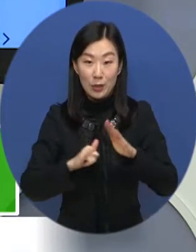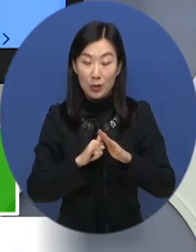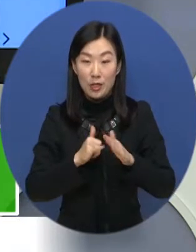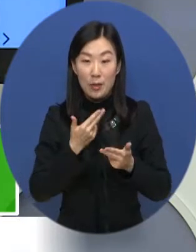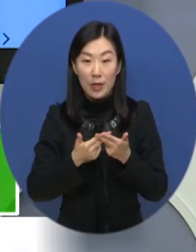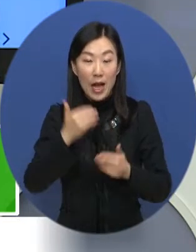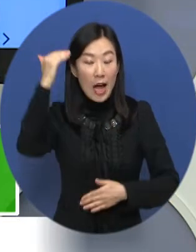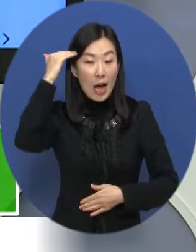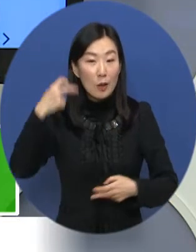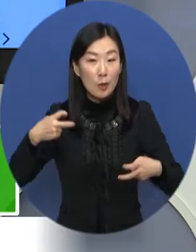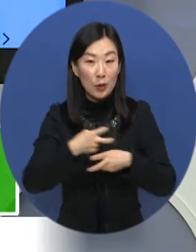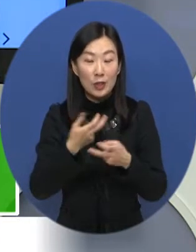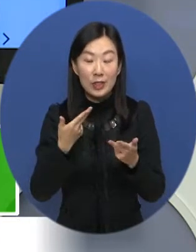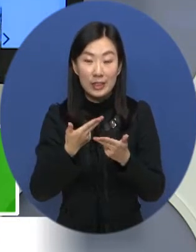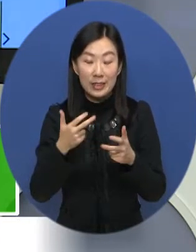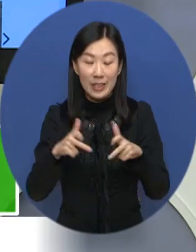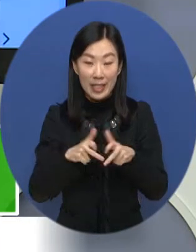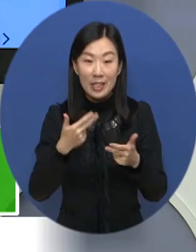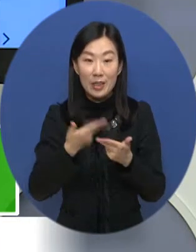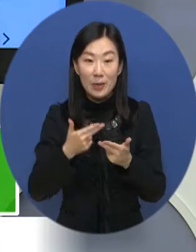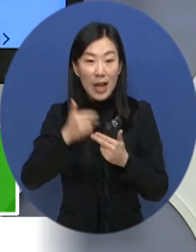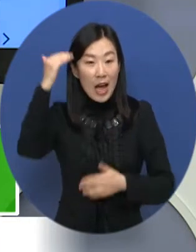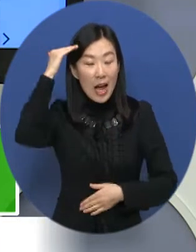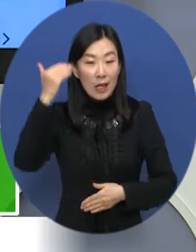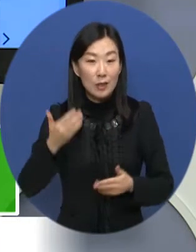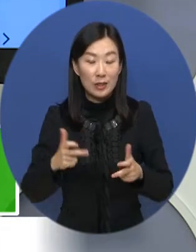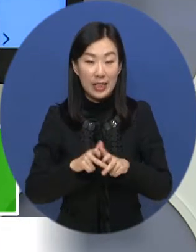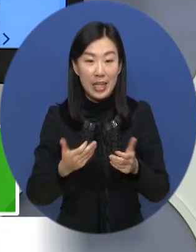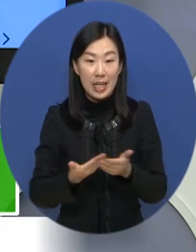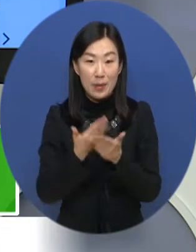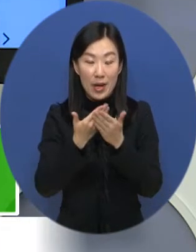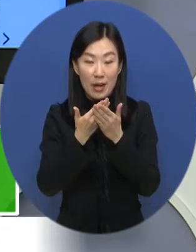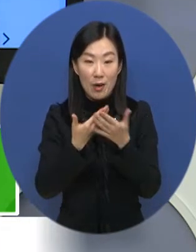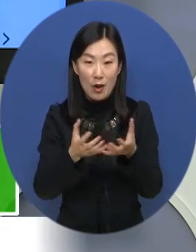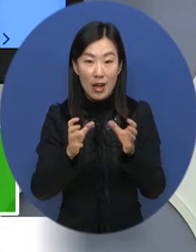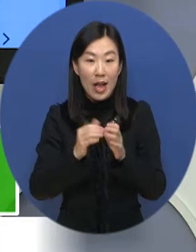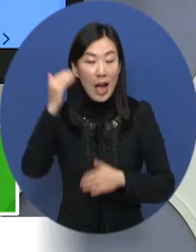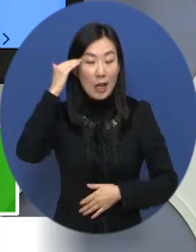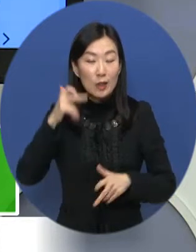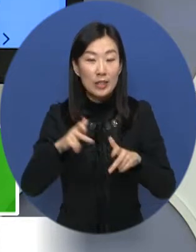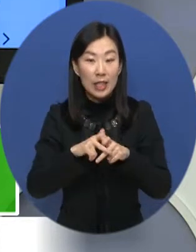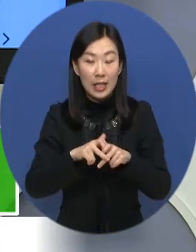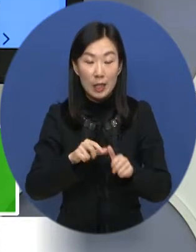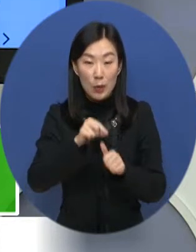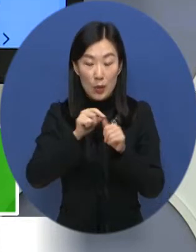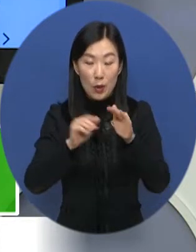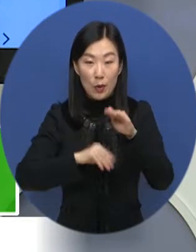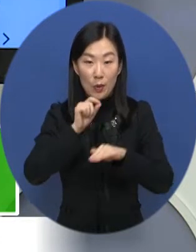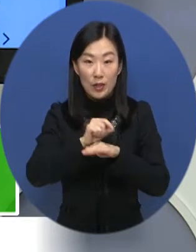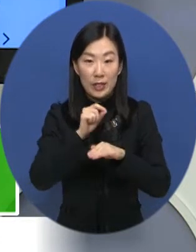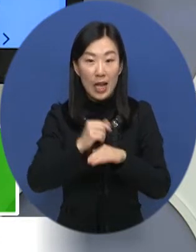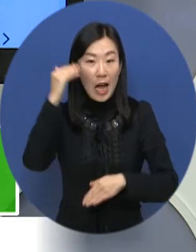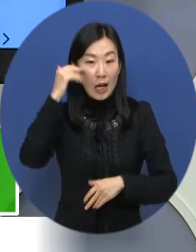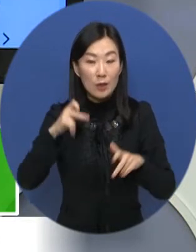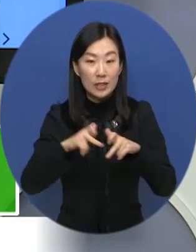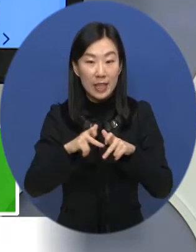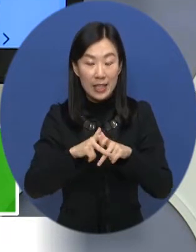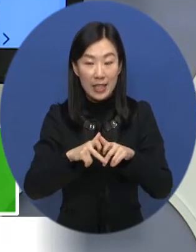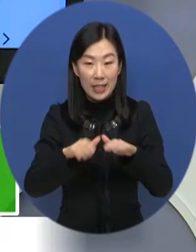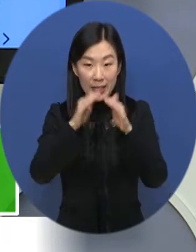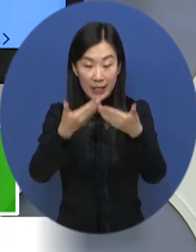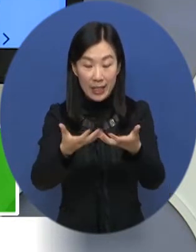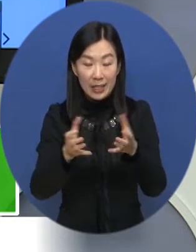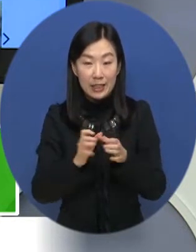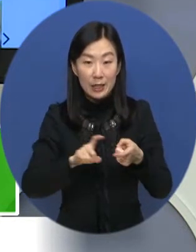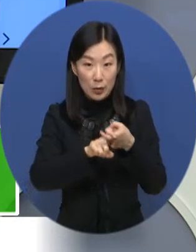한국교통 장애인협회,한국 장애인개발원 ,한국장애인고용공단 ,한국 장애인